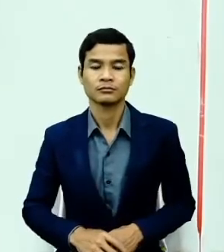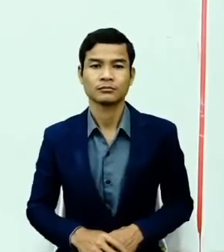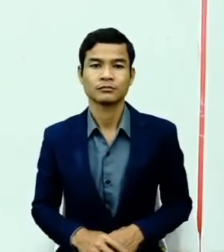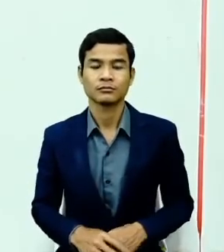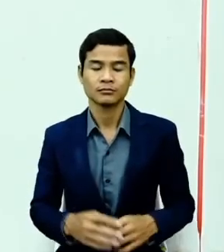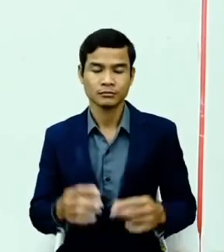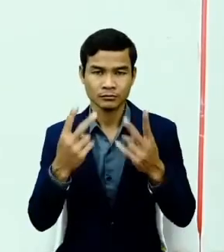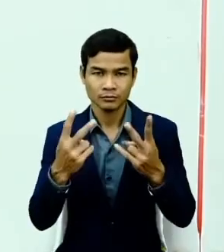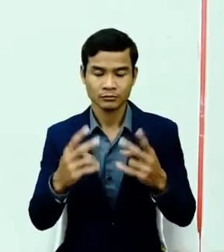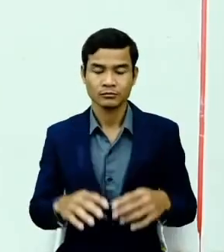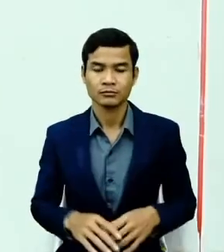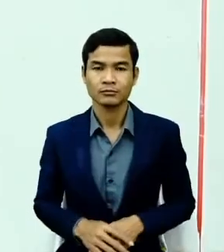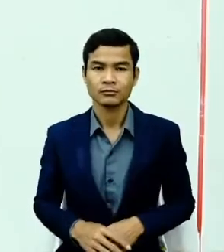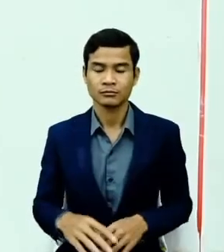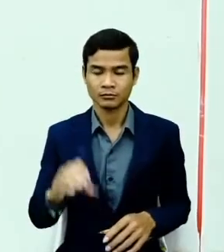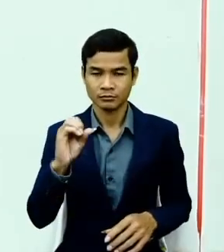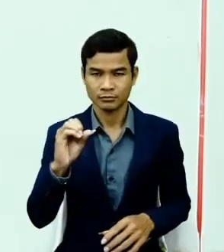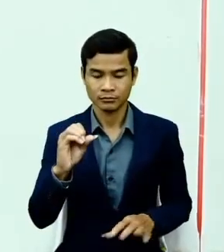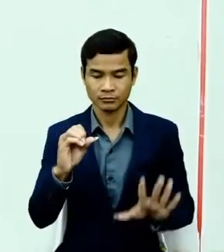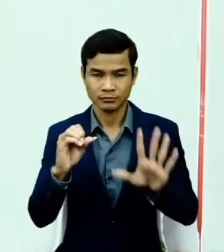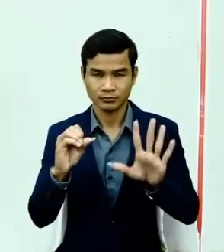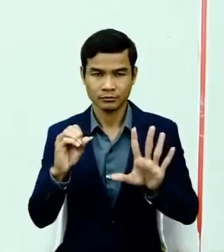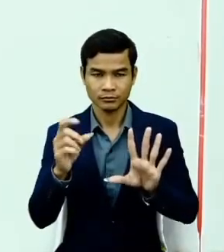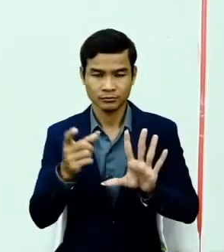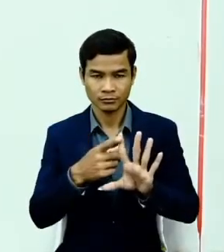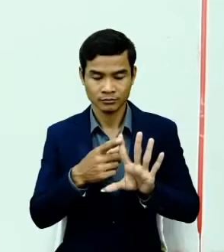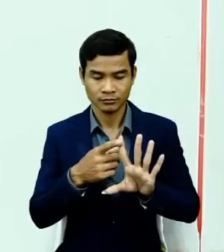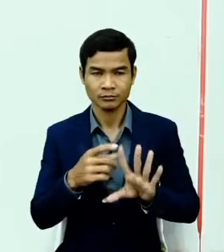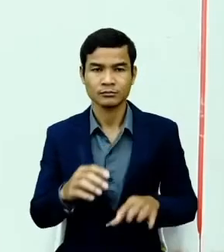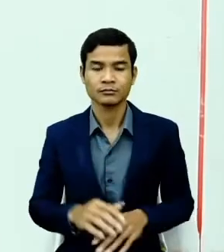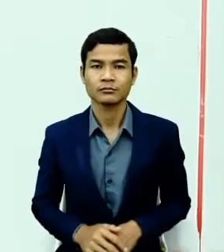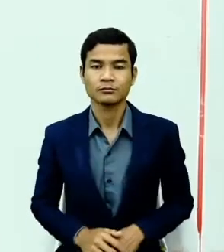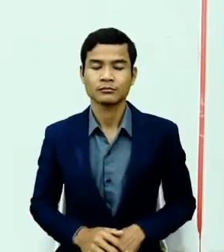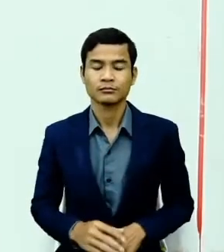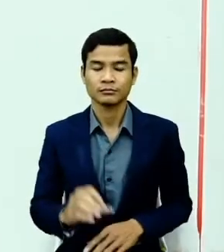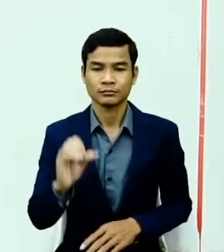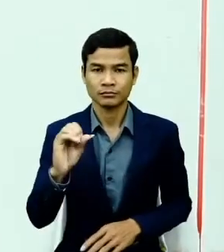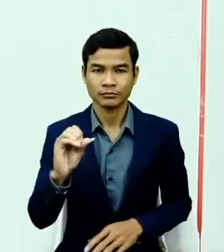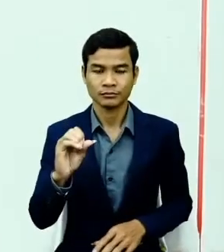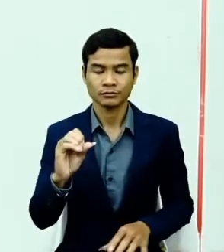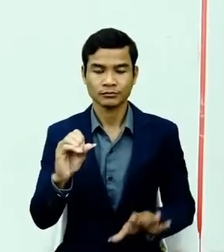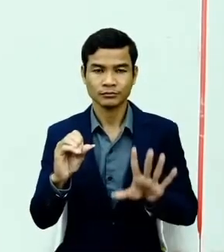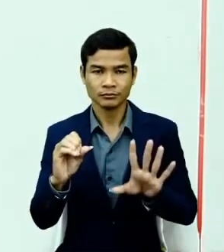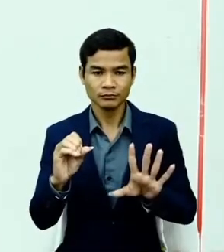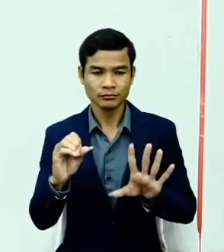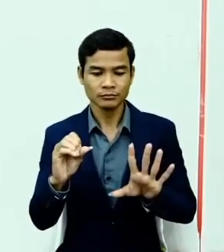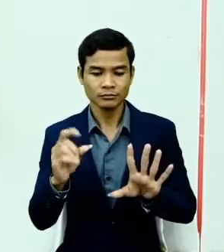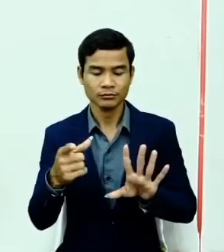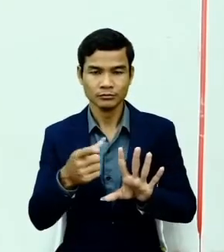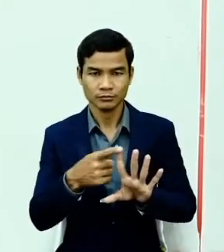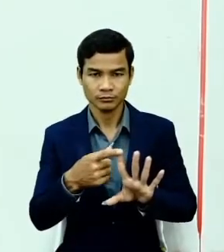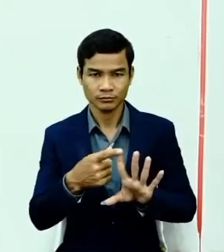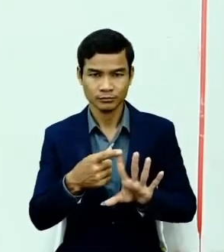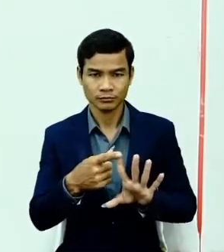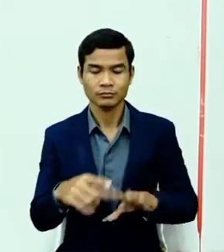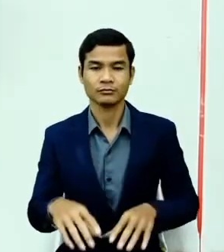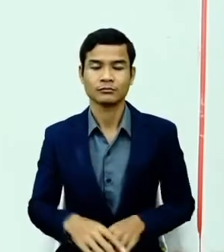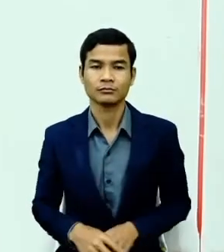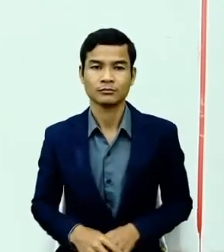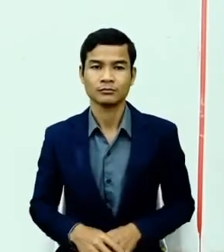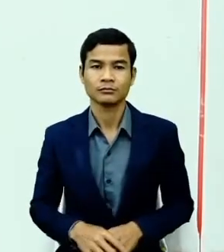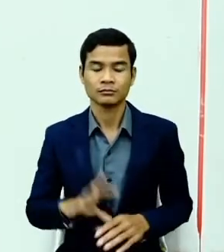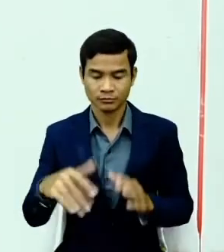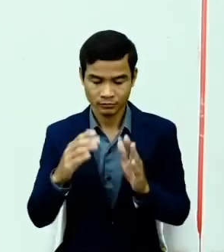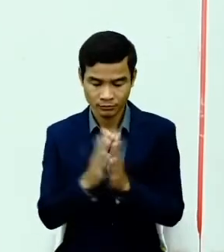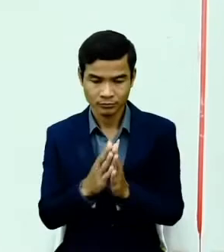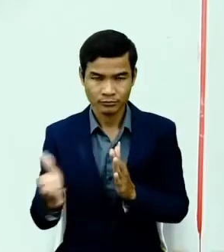ចាស់ផ្ទៀងផ្ទាត់ឡអ៊ីលីឡអ៊ីលីអ